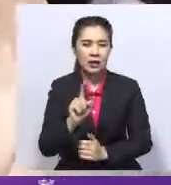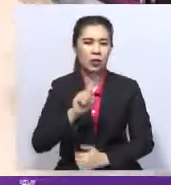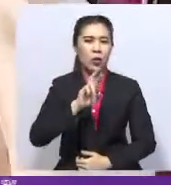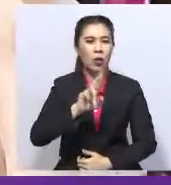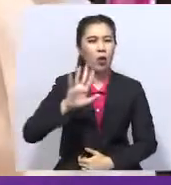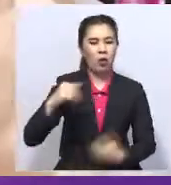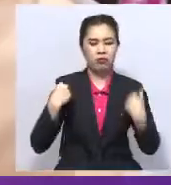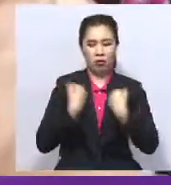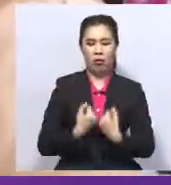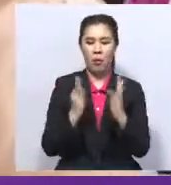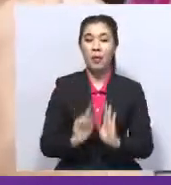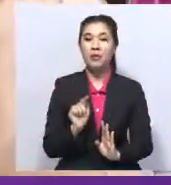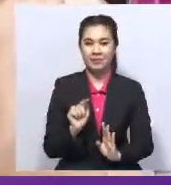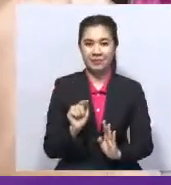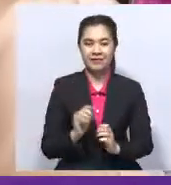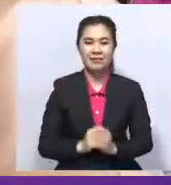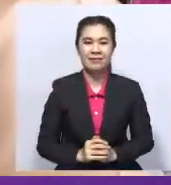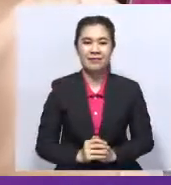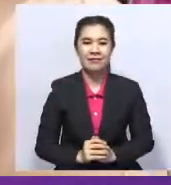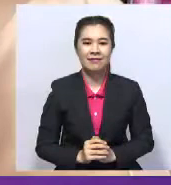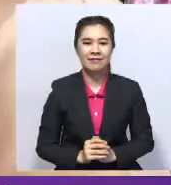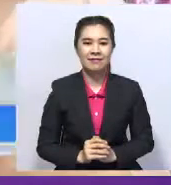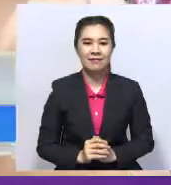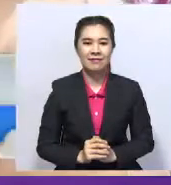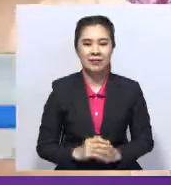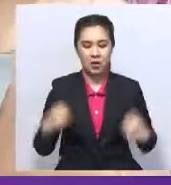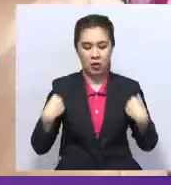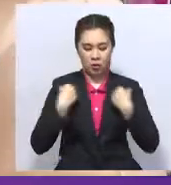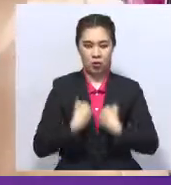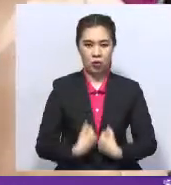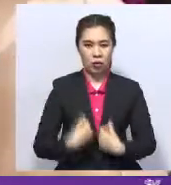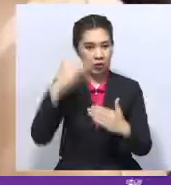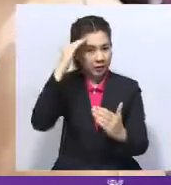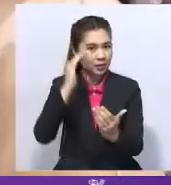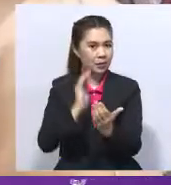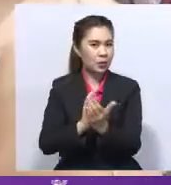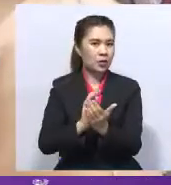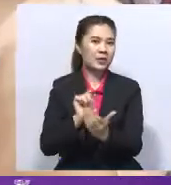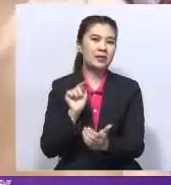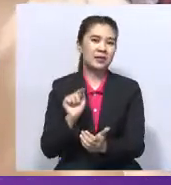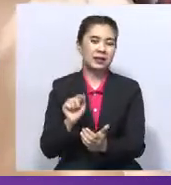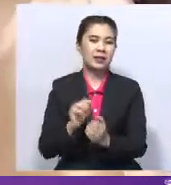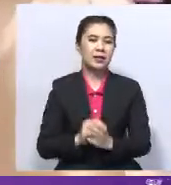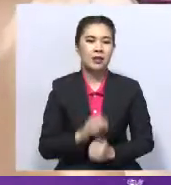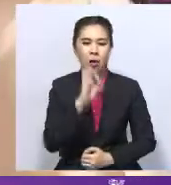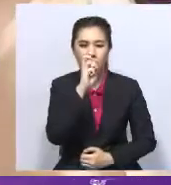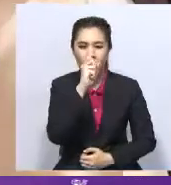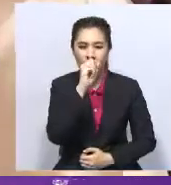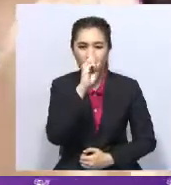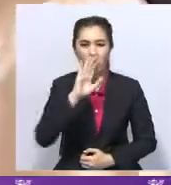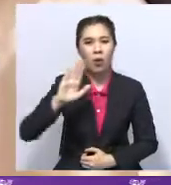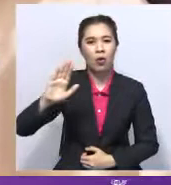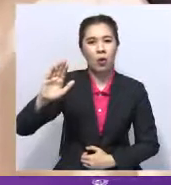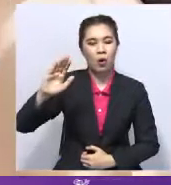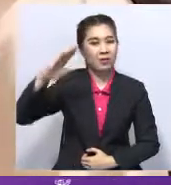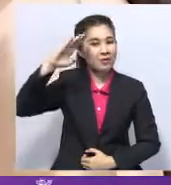งมีการแต่งกายแบบนี้ครับ ครับก็คือในชุดของเครื่องแบบตำรวจเนี่ยแต่เดิมเนี่ยก็คือเหมือนกับจำลองจากในชุดของทหารน